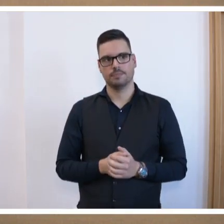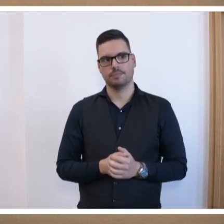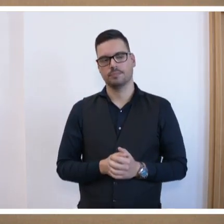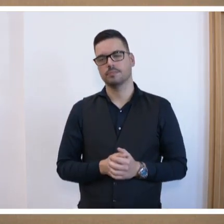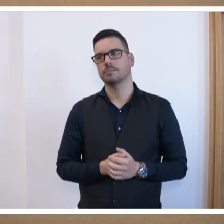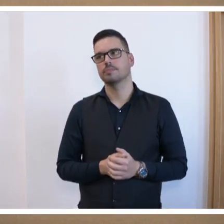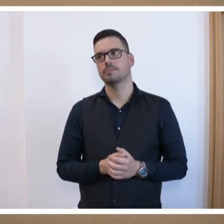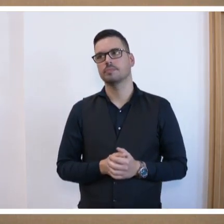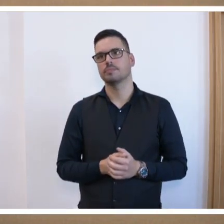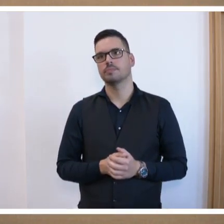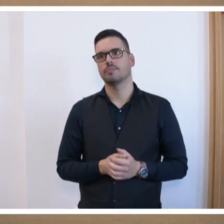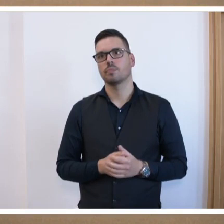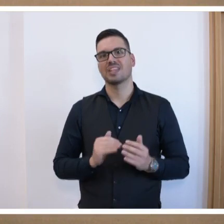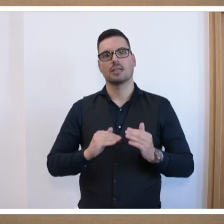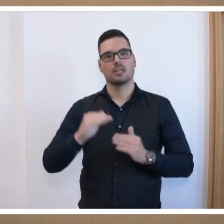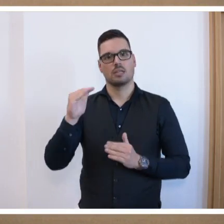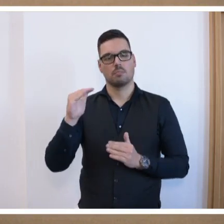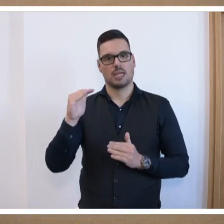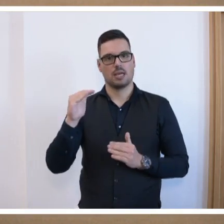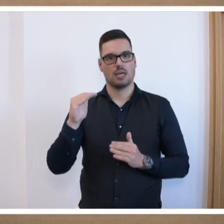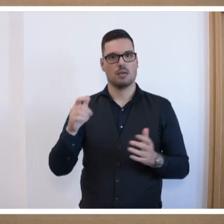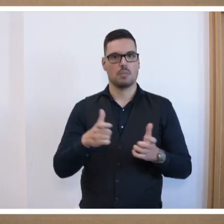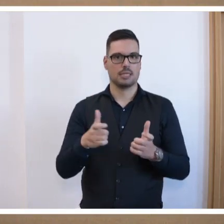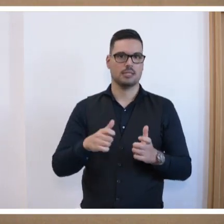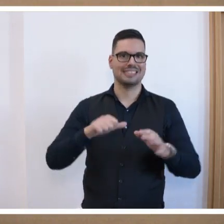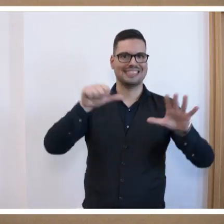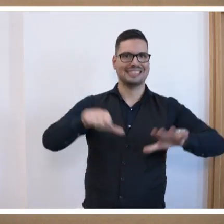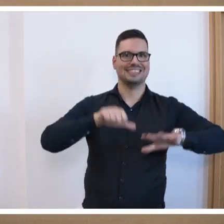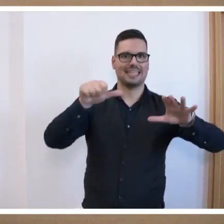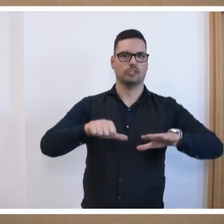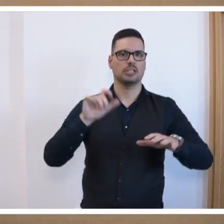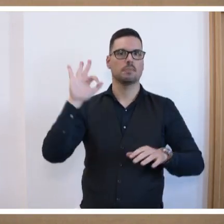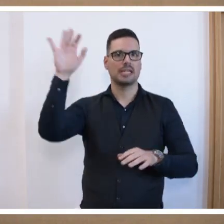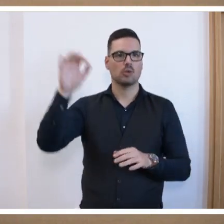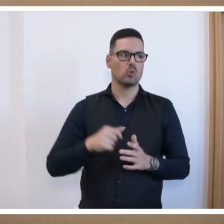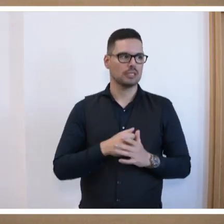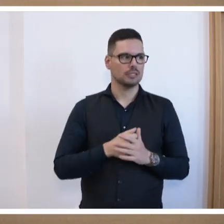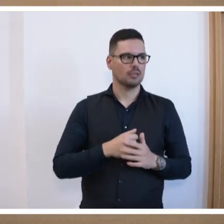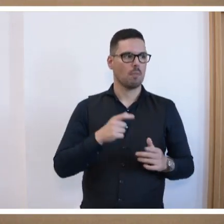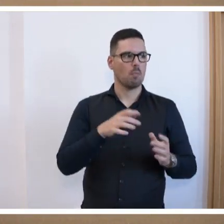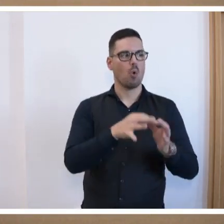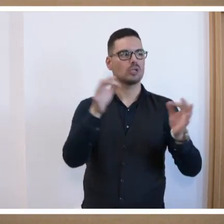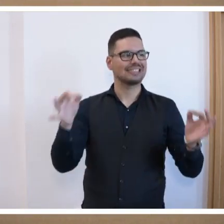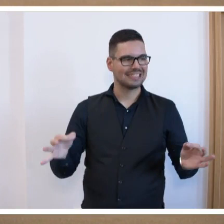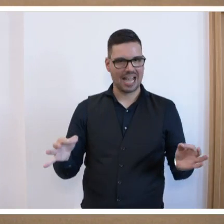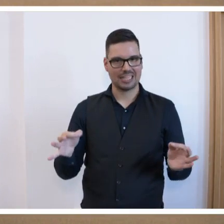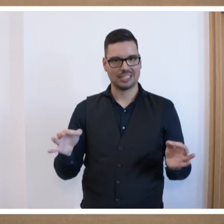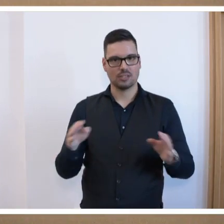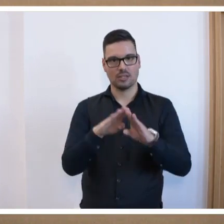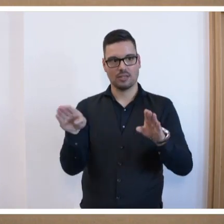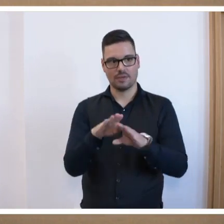deutlich. Mehr Pakete, wir sprechen aktuell von 16 Millionen Sendungen pro Tag und im Weihnachtsgeschäft von bis